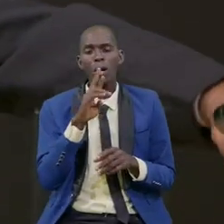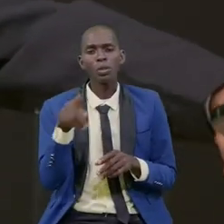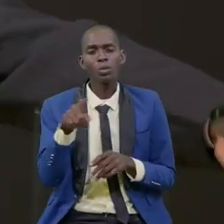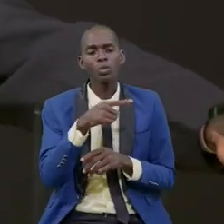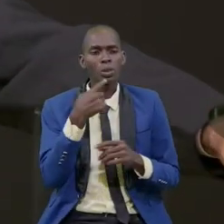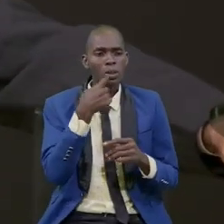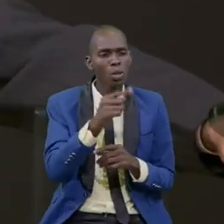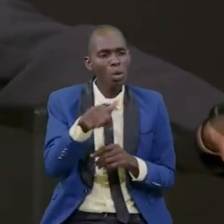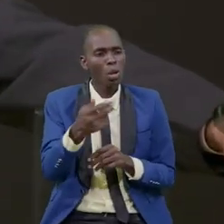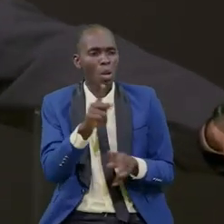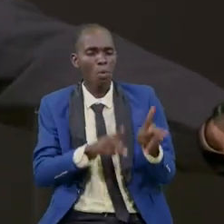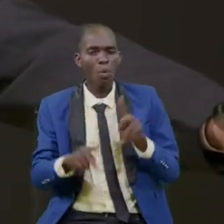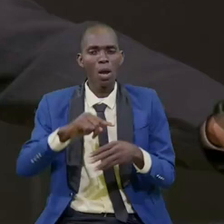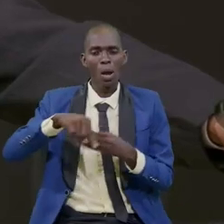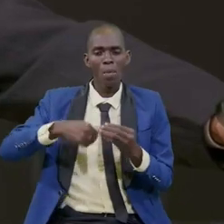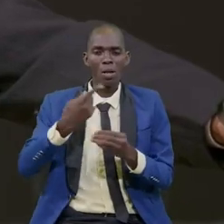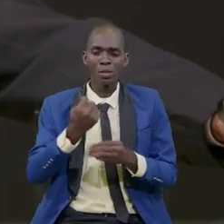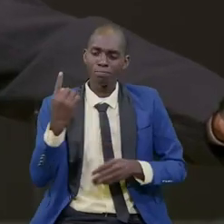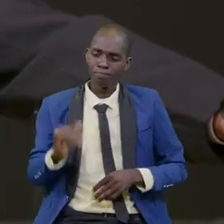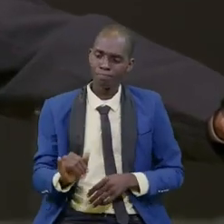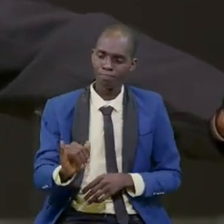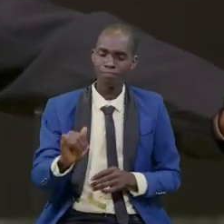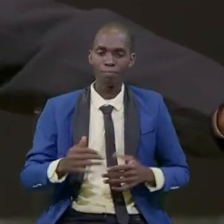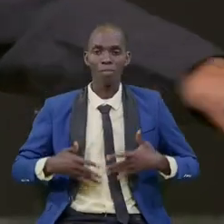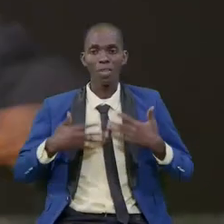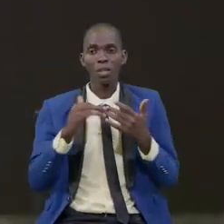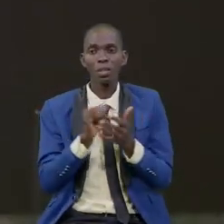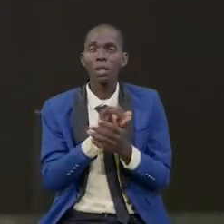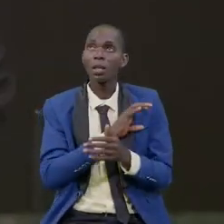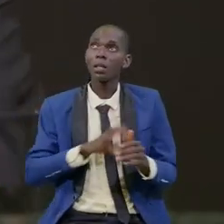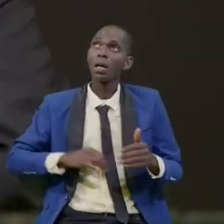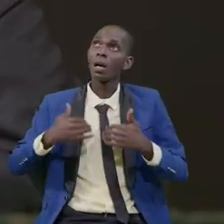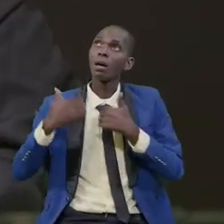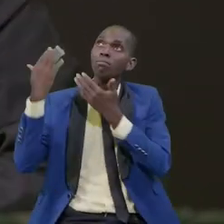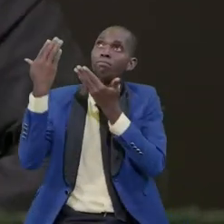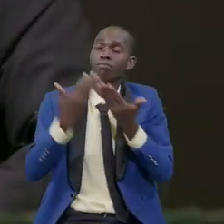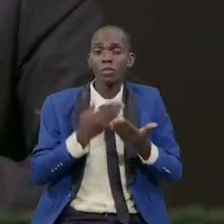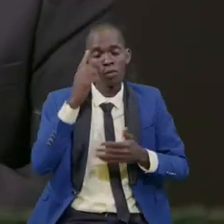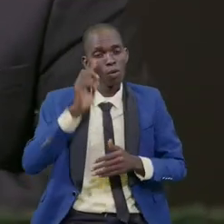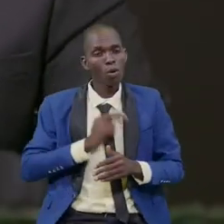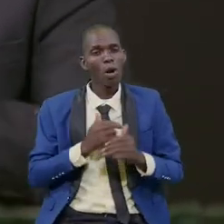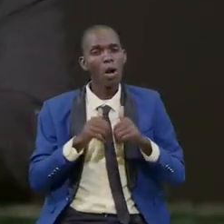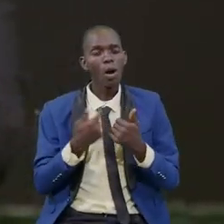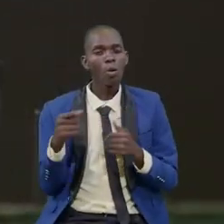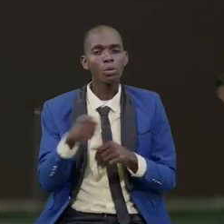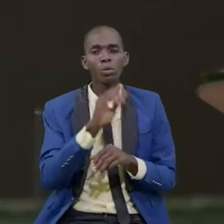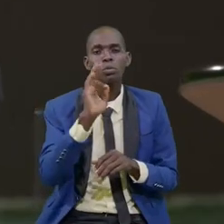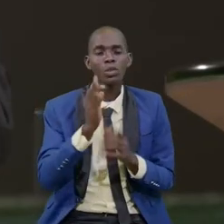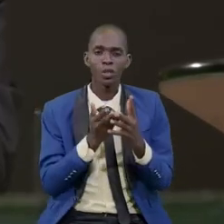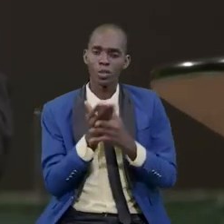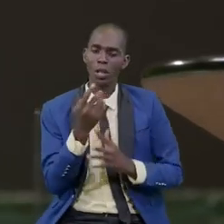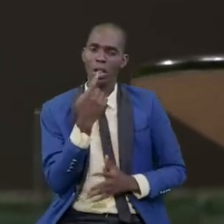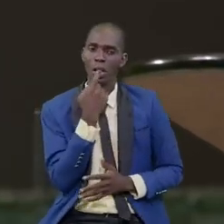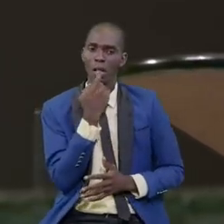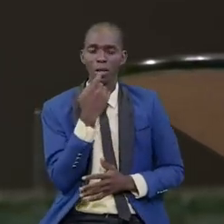aux autres de la vie éternelle que Christ a pourvue? Alors, c'est par l'instrument de la langue.